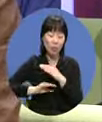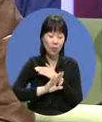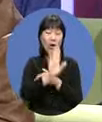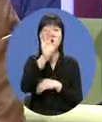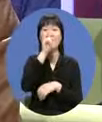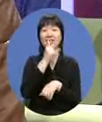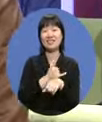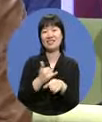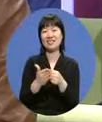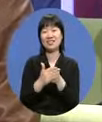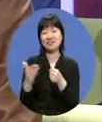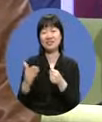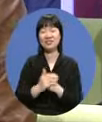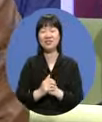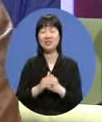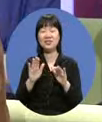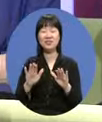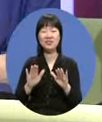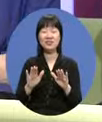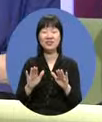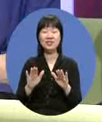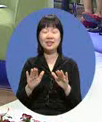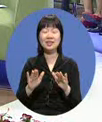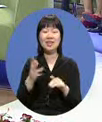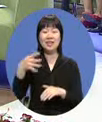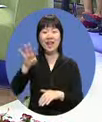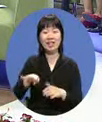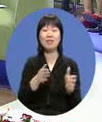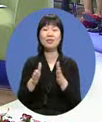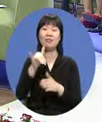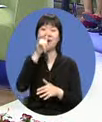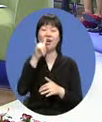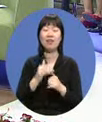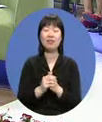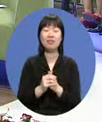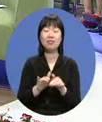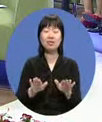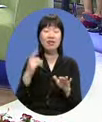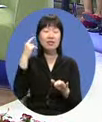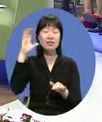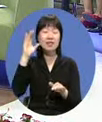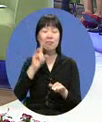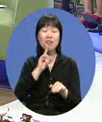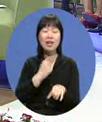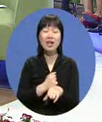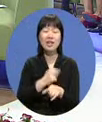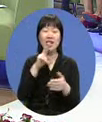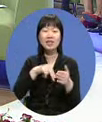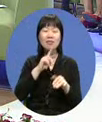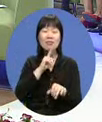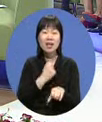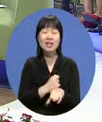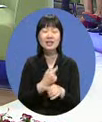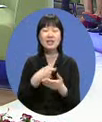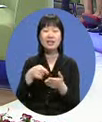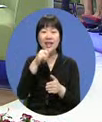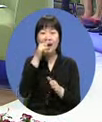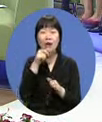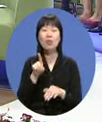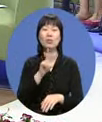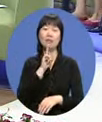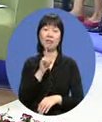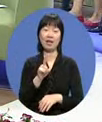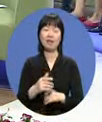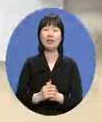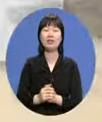나갔거든요. 그리고 선생님, 여기가 차트를 또 준비해봤어요. 네. 이게 이제 듣기, 말하기, 읽기, 말하기, 쓰기. 이거 도대체 무슨 말씀이신가요?